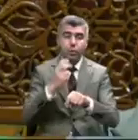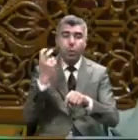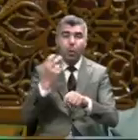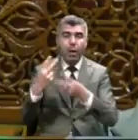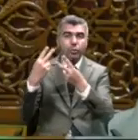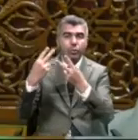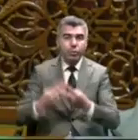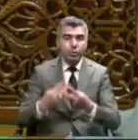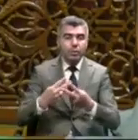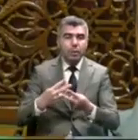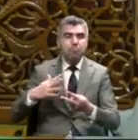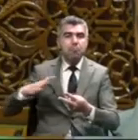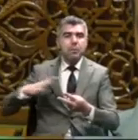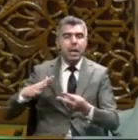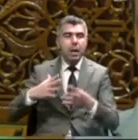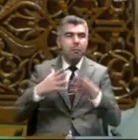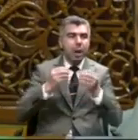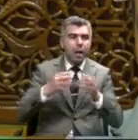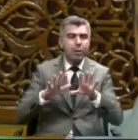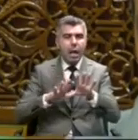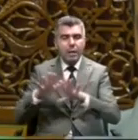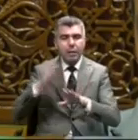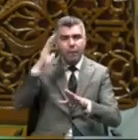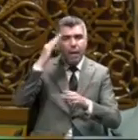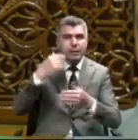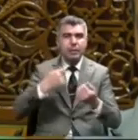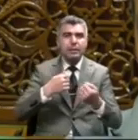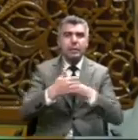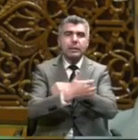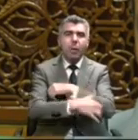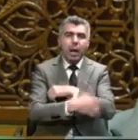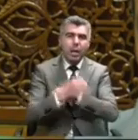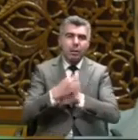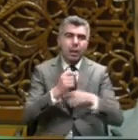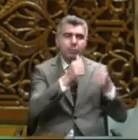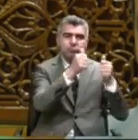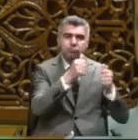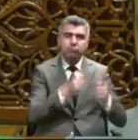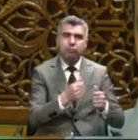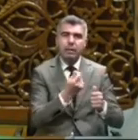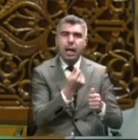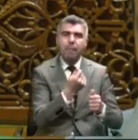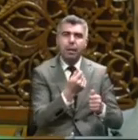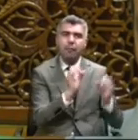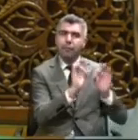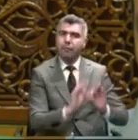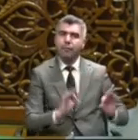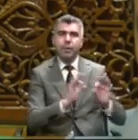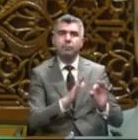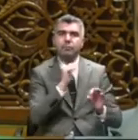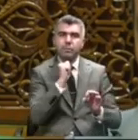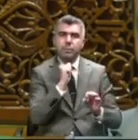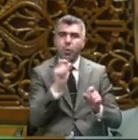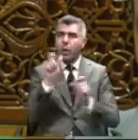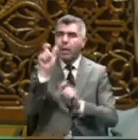الاجنبيين في بعض المدن السياحيه مراكش اكادير فيها الصويره كيفاش انهم كيفاش انه الجهات المعنيه